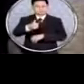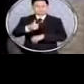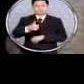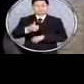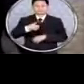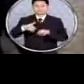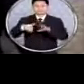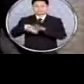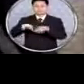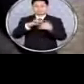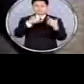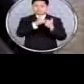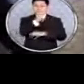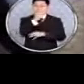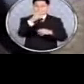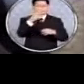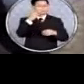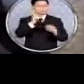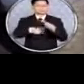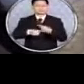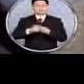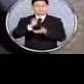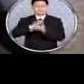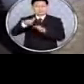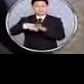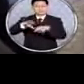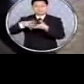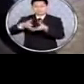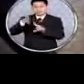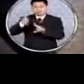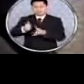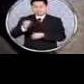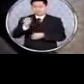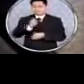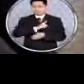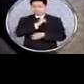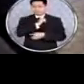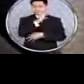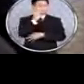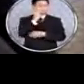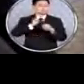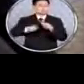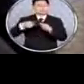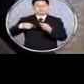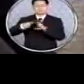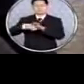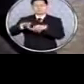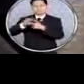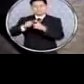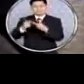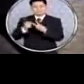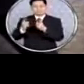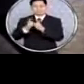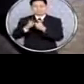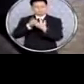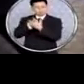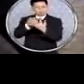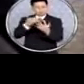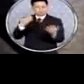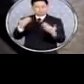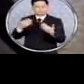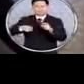能为政治服务。所以将来的文化部的部长一定是文化人，而且他一定是要懂得文化的经